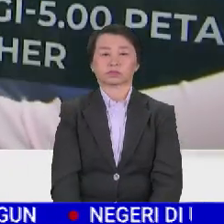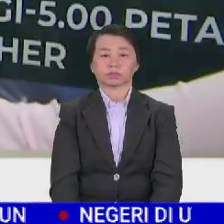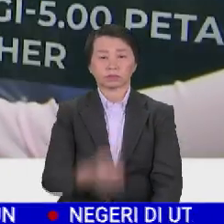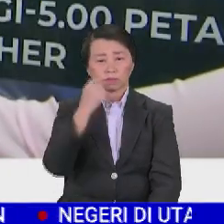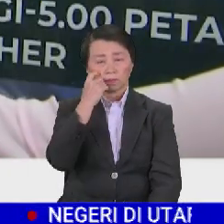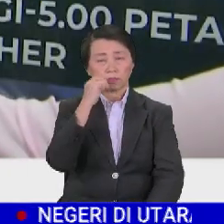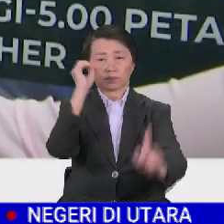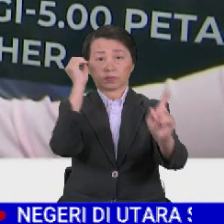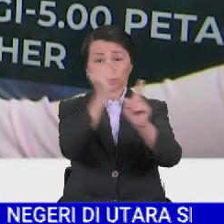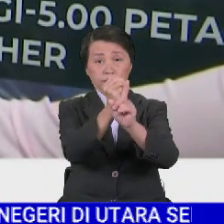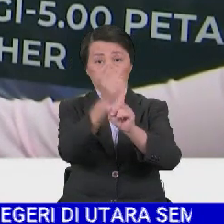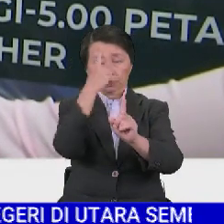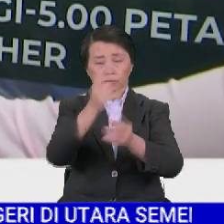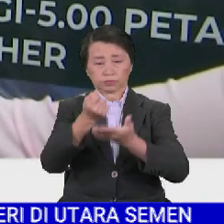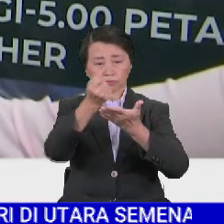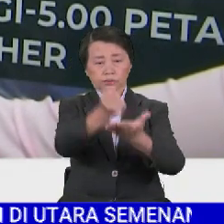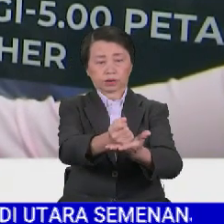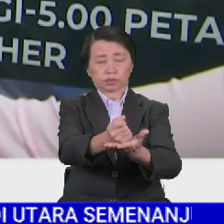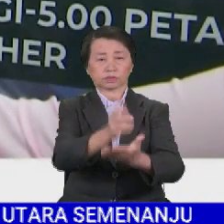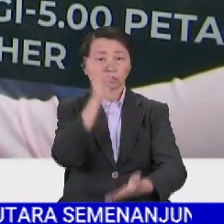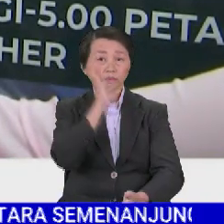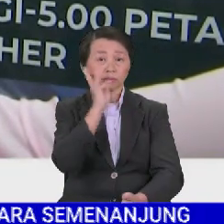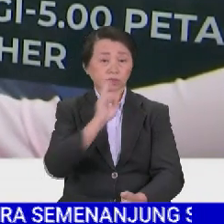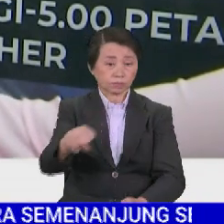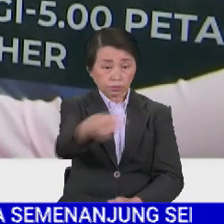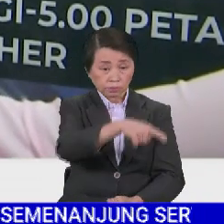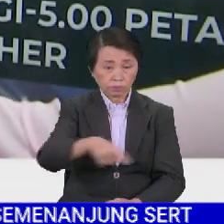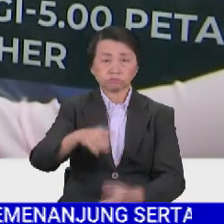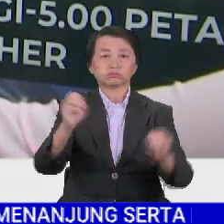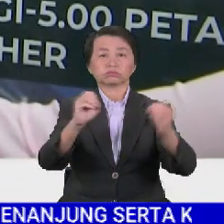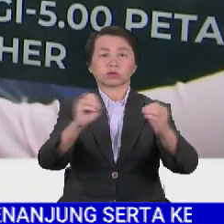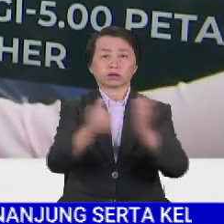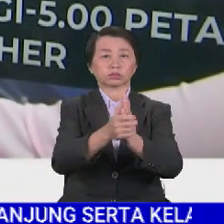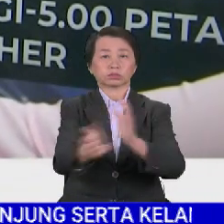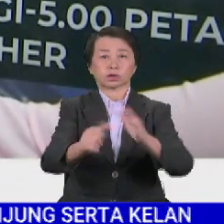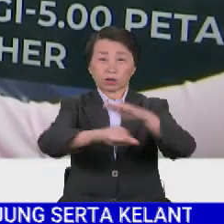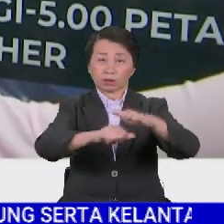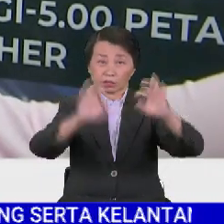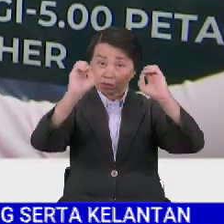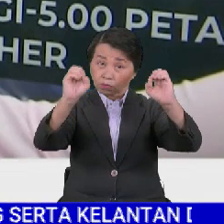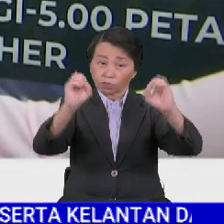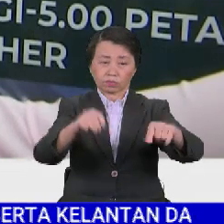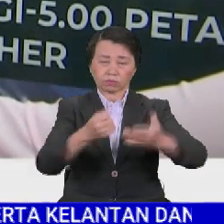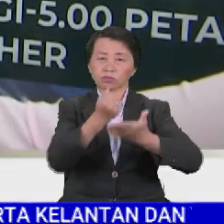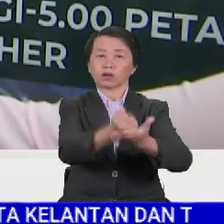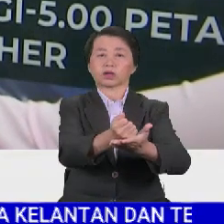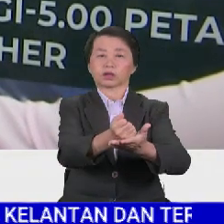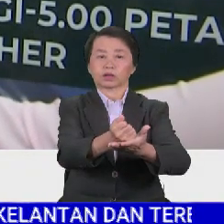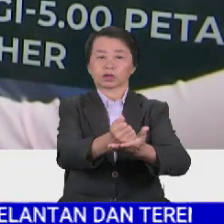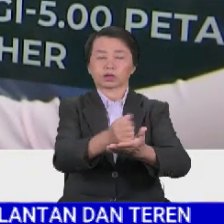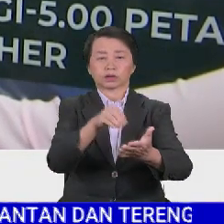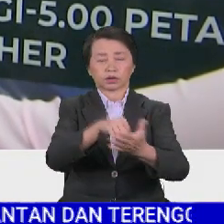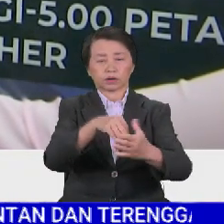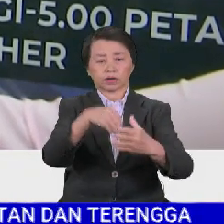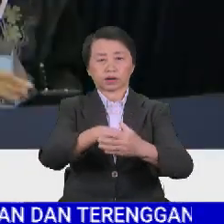Objektif utama adalah untuk membantu wanita yang memang tidak mempunyai kemahiran asas dalam apps,